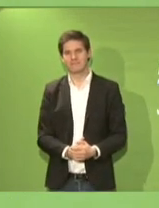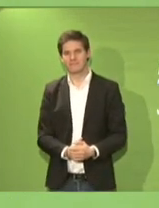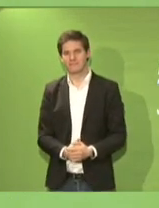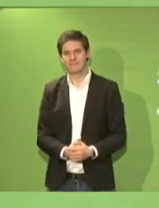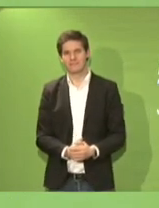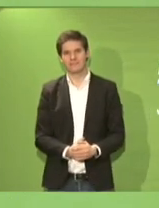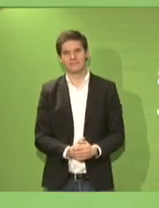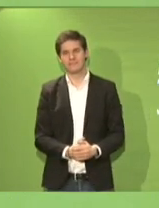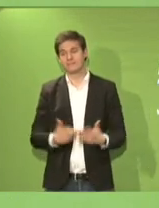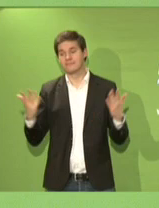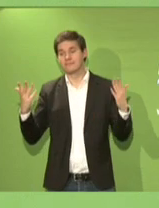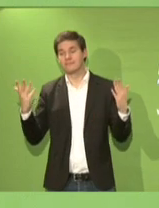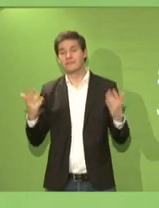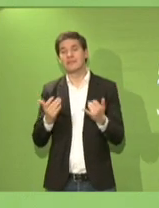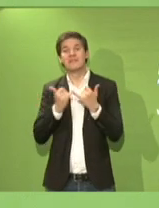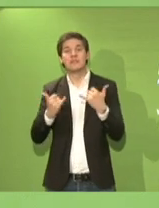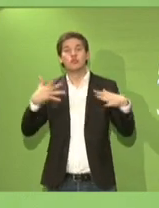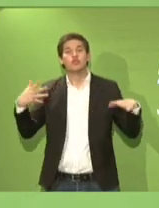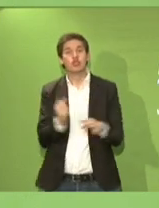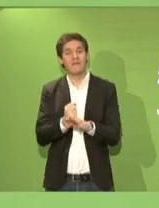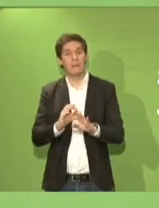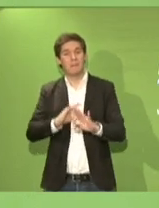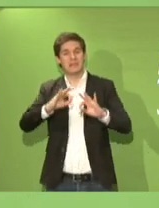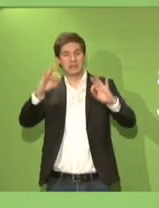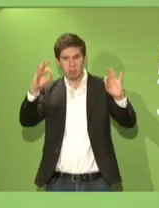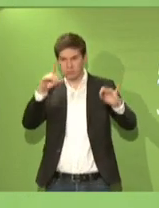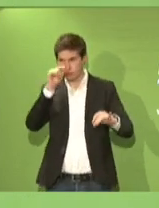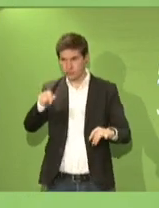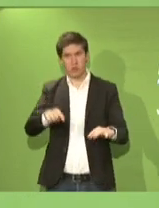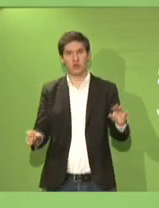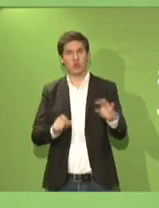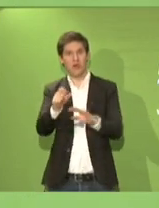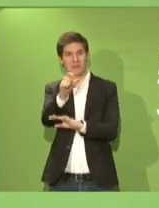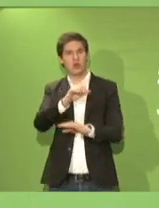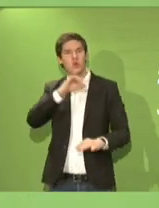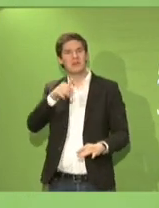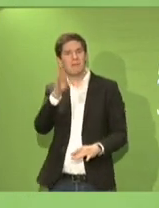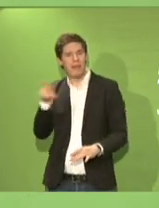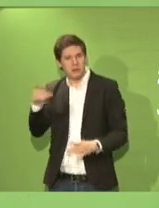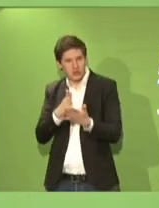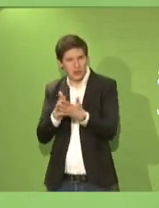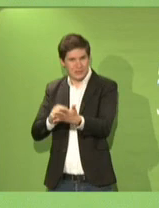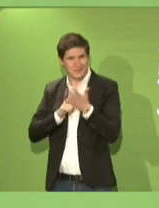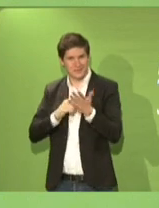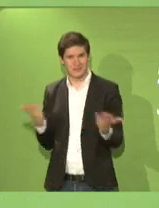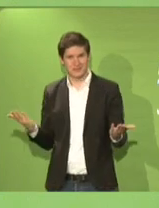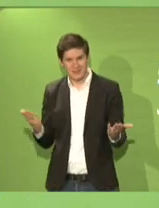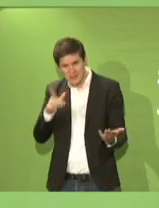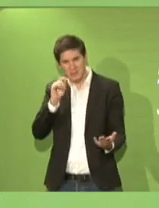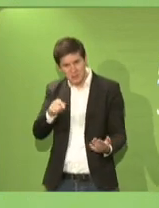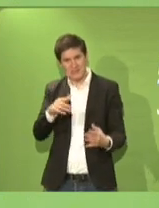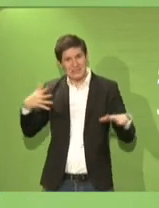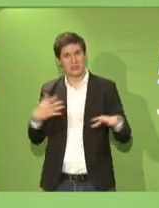Und wie es besser geht, das habt ihr in Nordrhein-Westfalen. Das hat gerade Johannes Remmel vorgemacht. Mit dem ersten